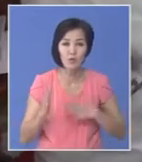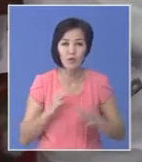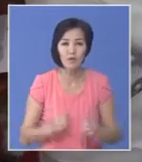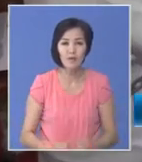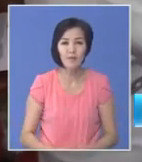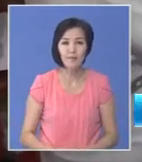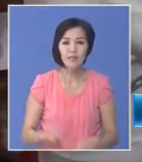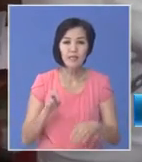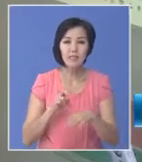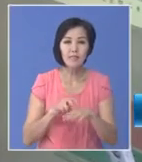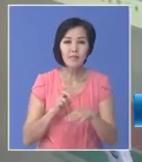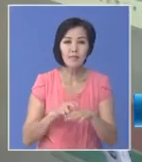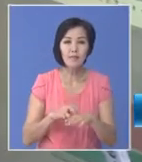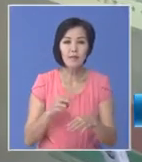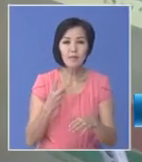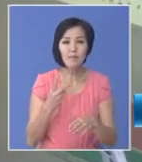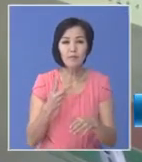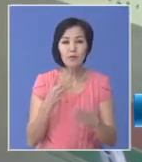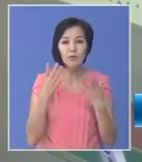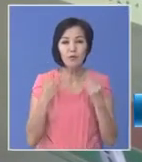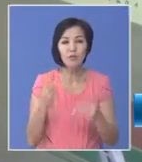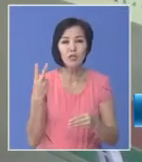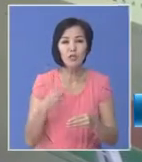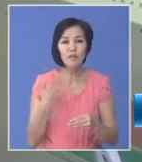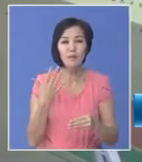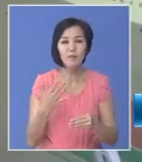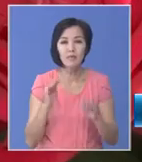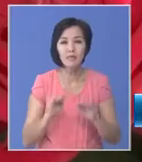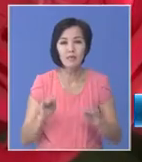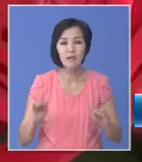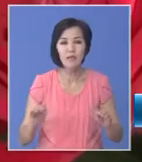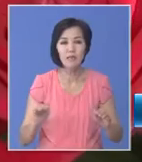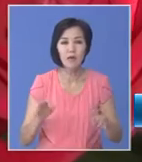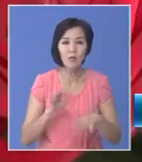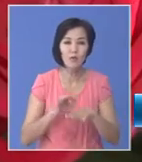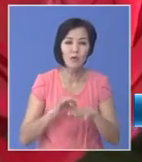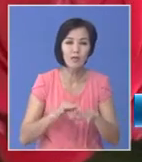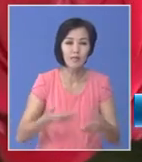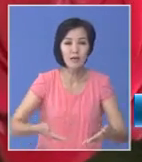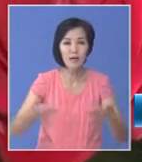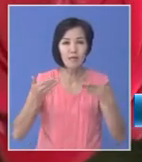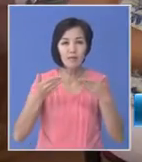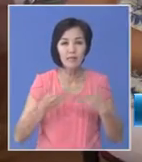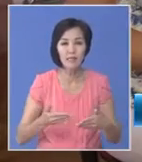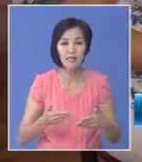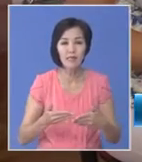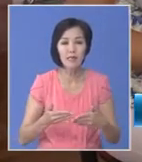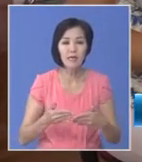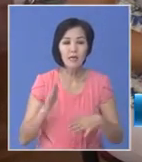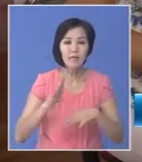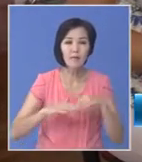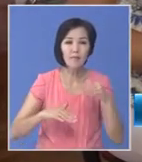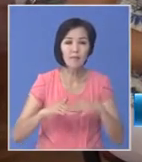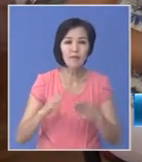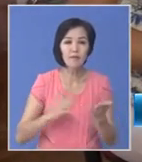Терапевт Ажар Байғазинова күніне 25 науқас қабылдайды. Алдыңа келген әр адамның тілін табуда маңызды дейді дәрігер. Өйткені білікті маман